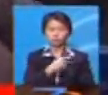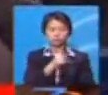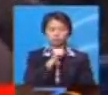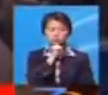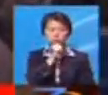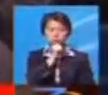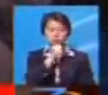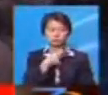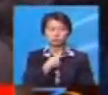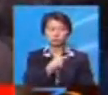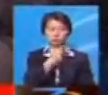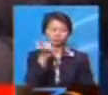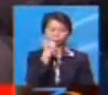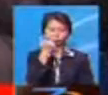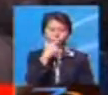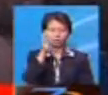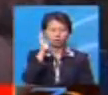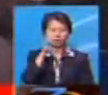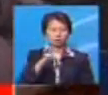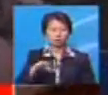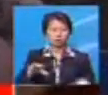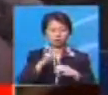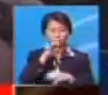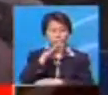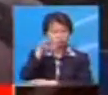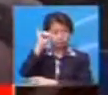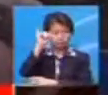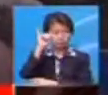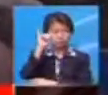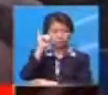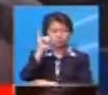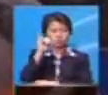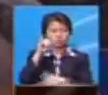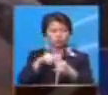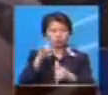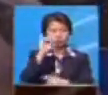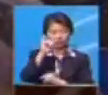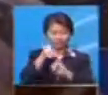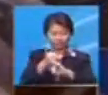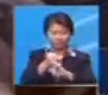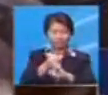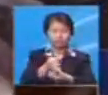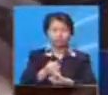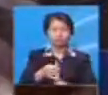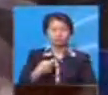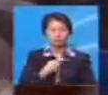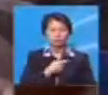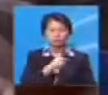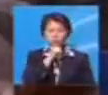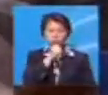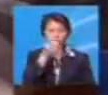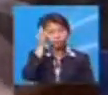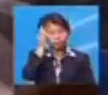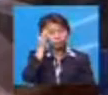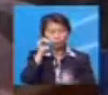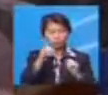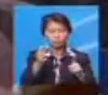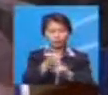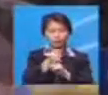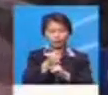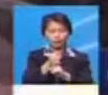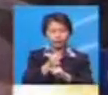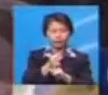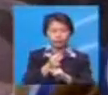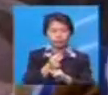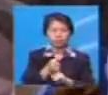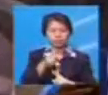satu manifesto ataupun satu janji yang kita tidak fikir kita dapat capai. Kerana